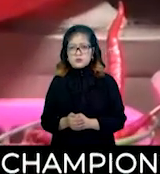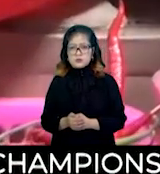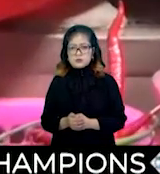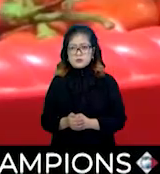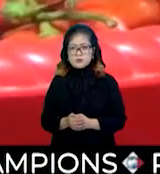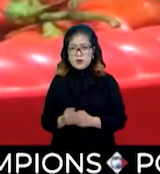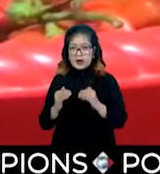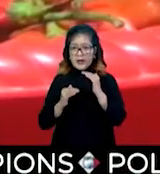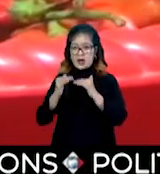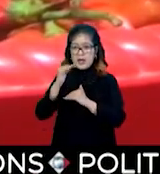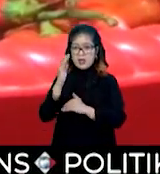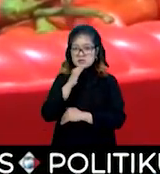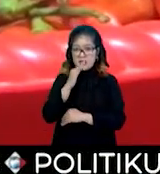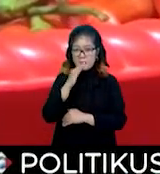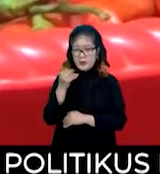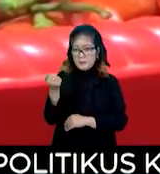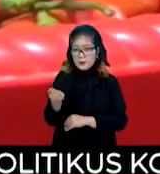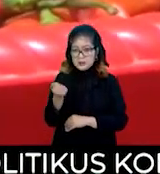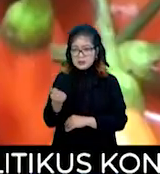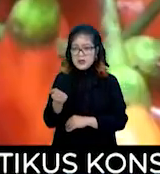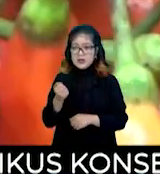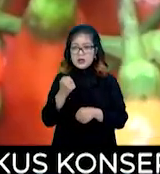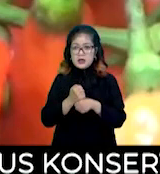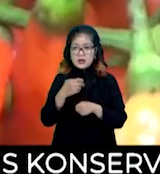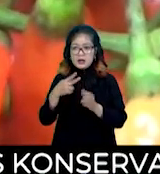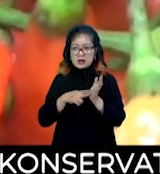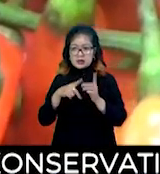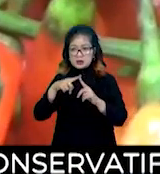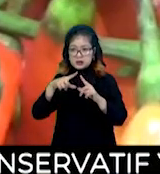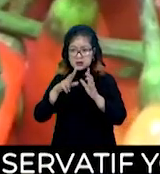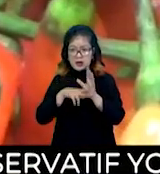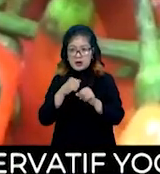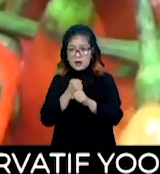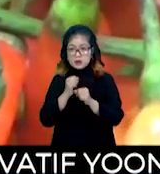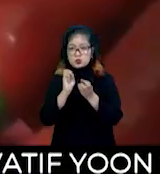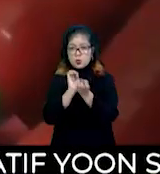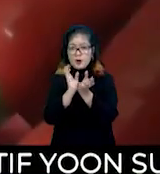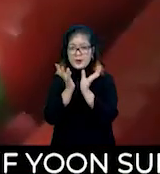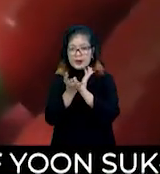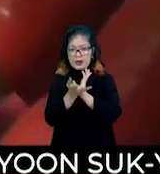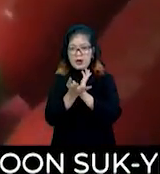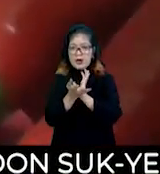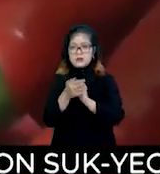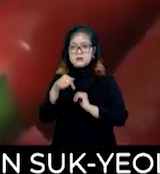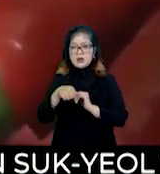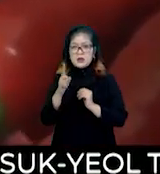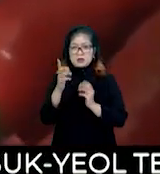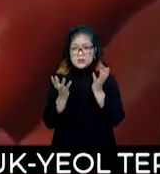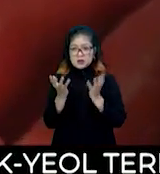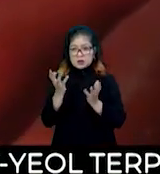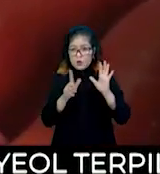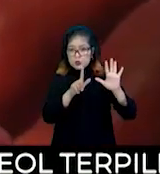Kenaikan harga cabai juga terjadi di pasar tradisional Genteng, Surabaya, Jawa Timur. Cabai rawit naik menjadi Rp70.000 per kilo, dari